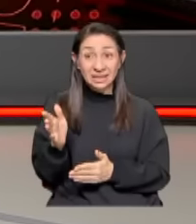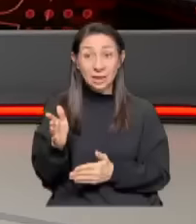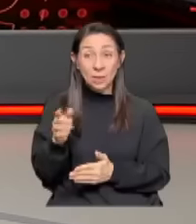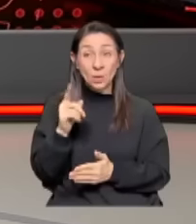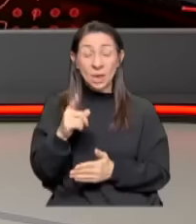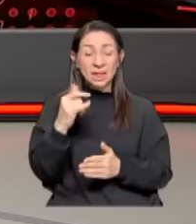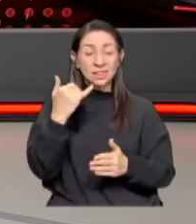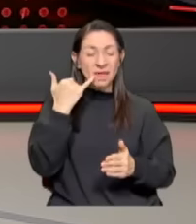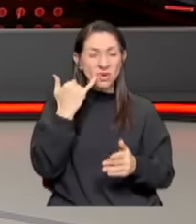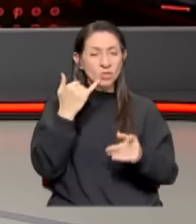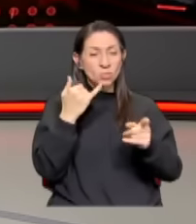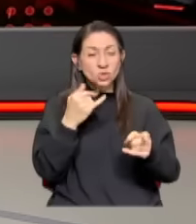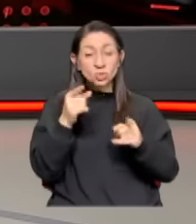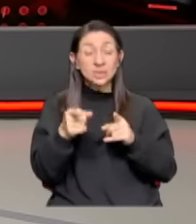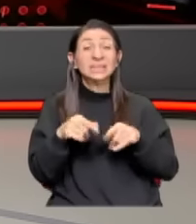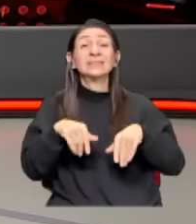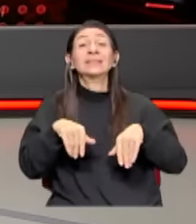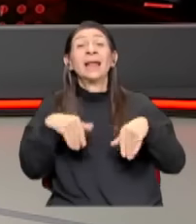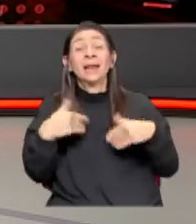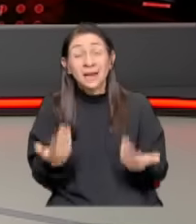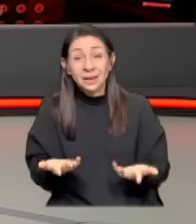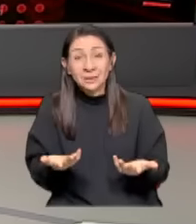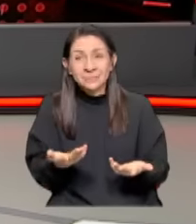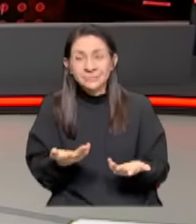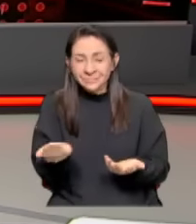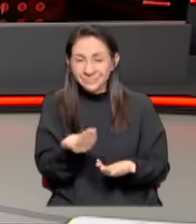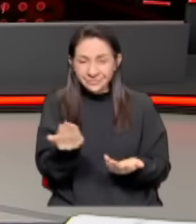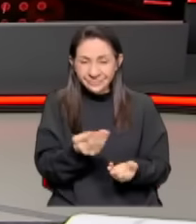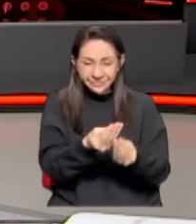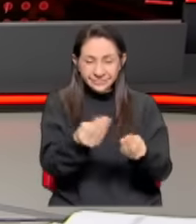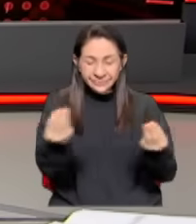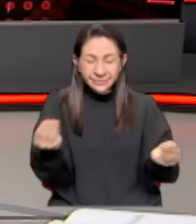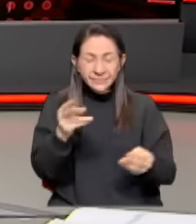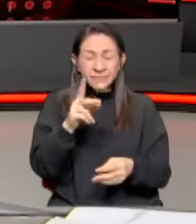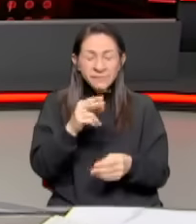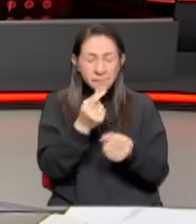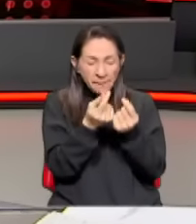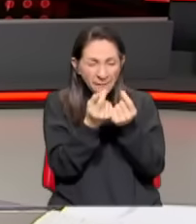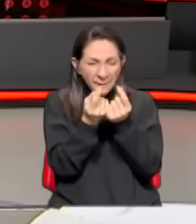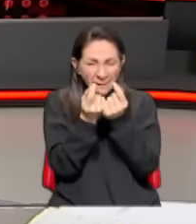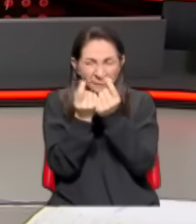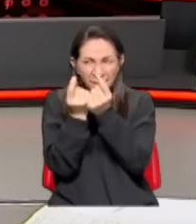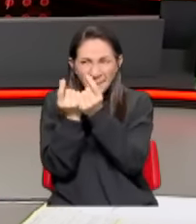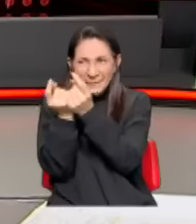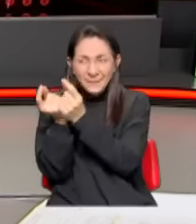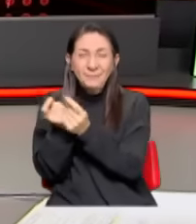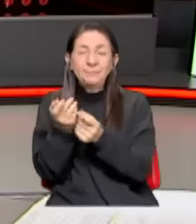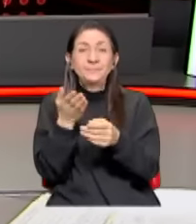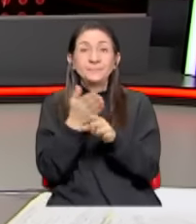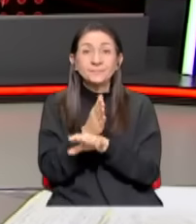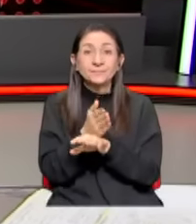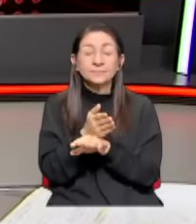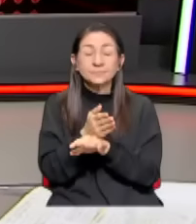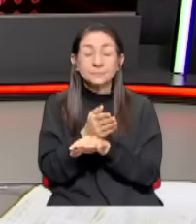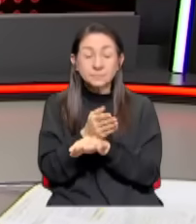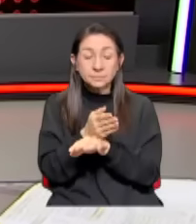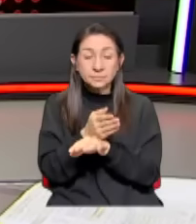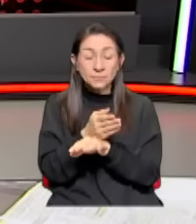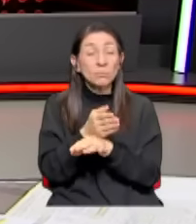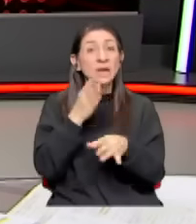böyle telefondu, şuydu, buydu gibi şeylerle sadaka verir gibi küçük küçük aslında